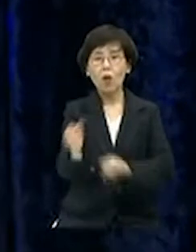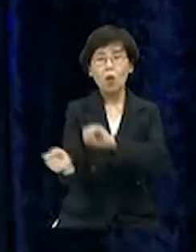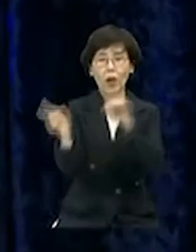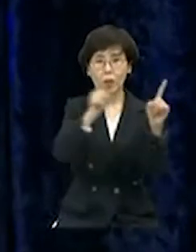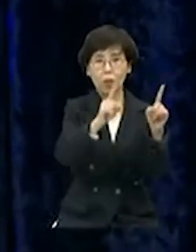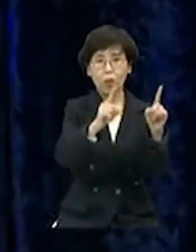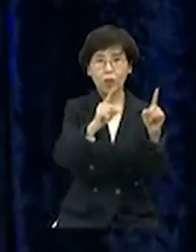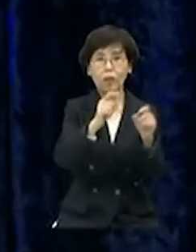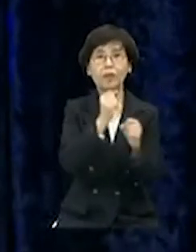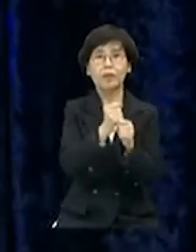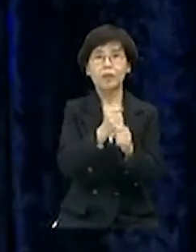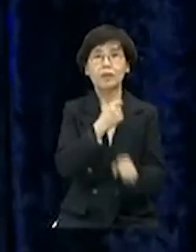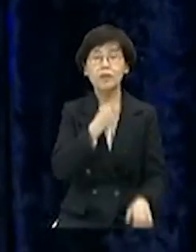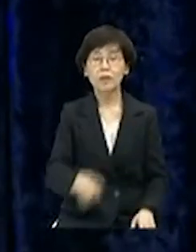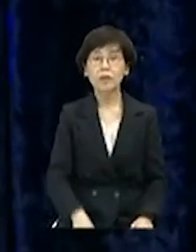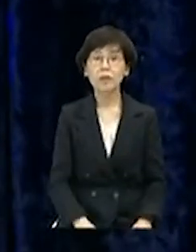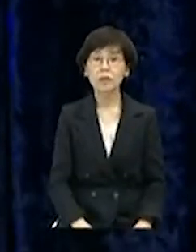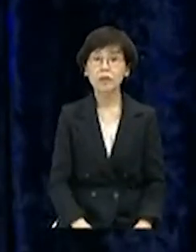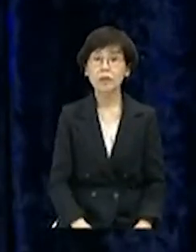정상화시키도록 하겠습니다.